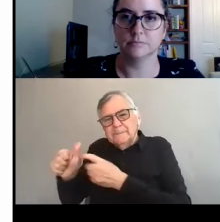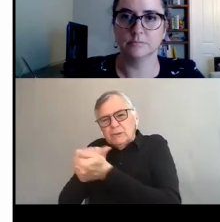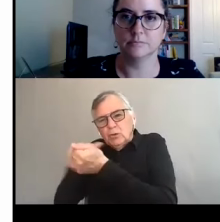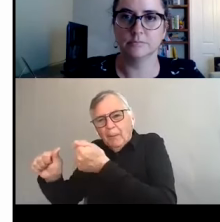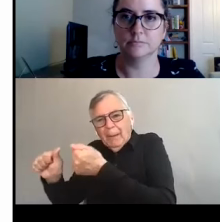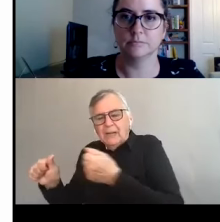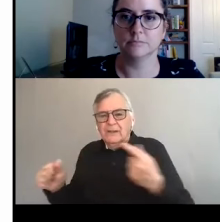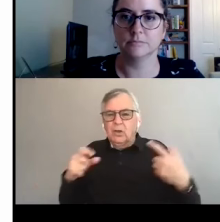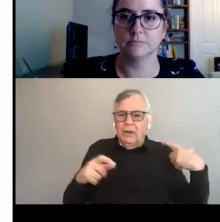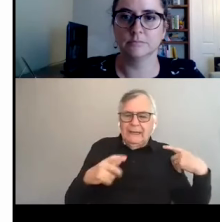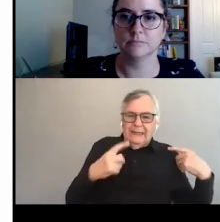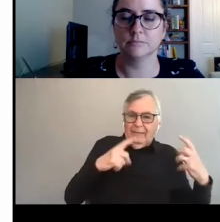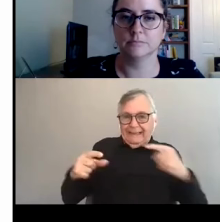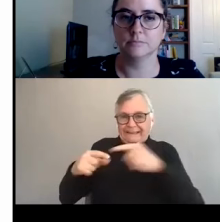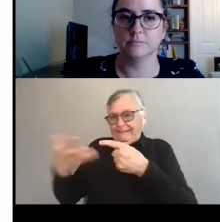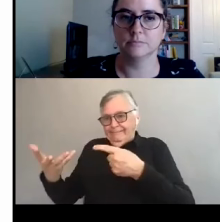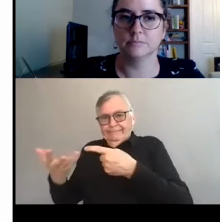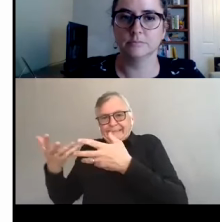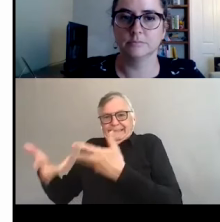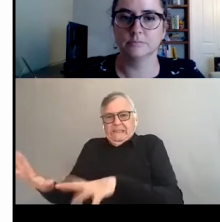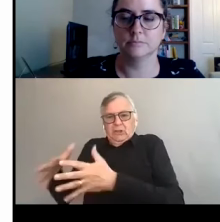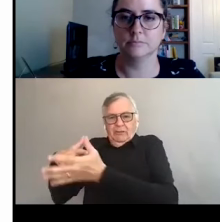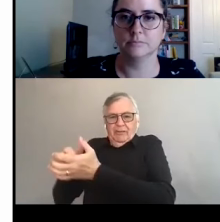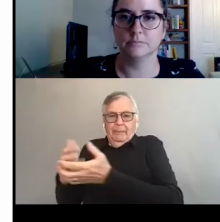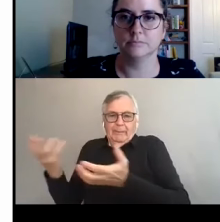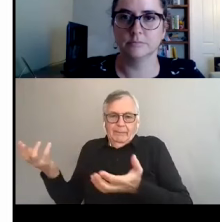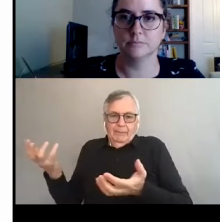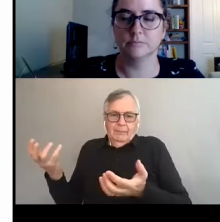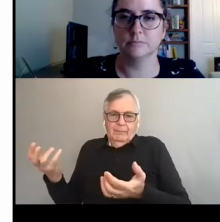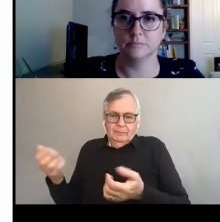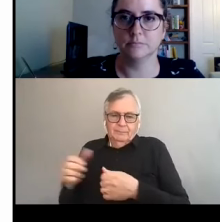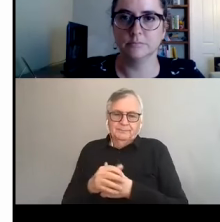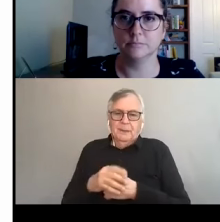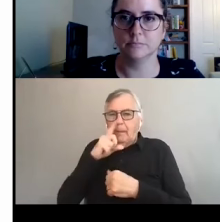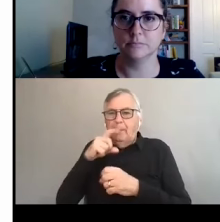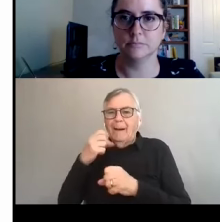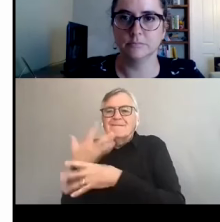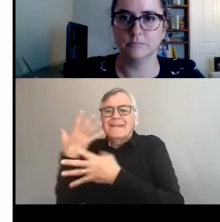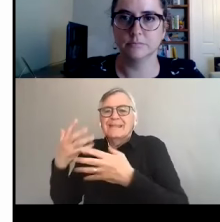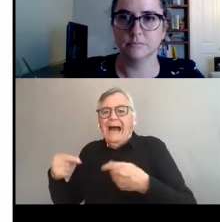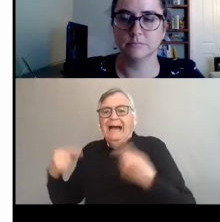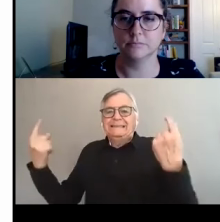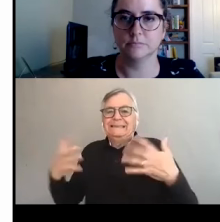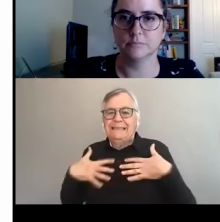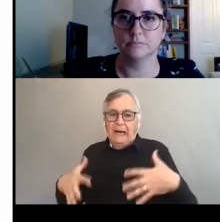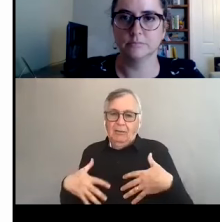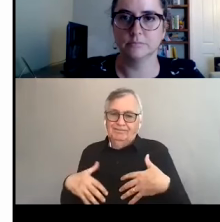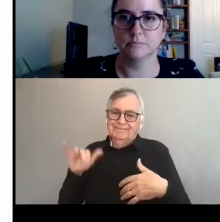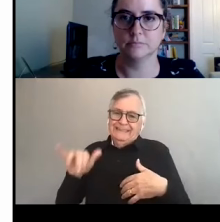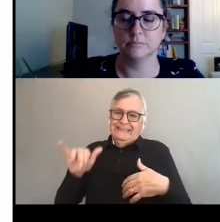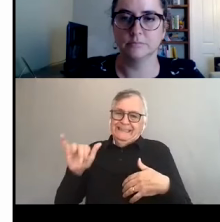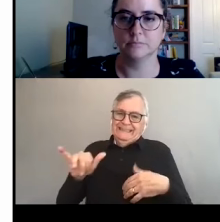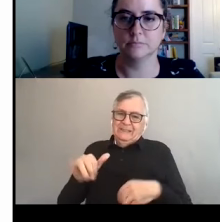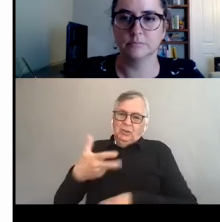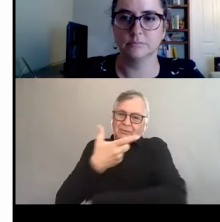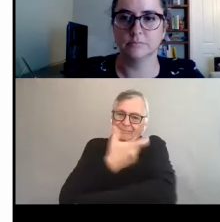grouille-toi, réveille-toi, puis fais des anticorps. » Alors, c'est ça le défi du vaccin